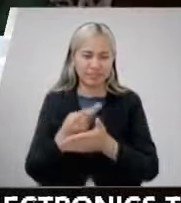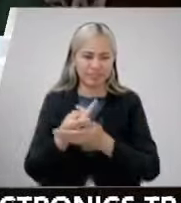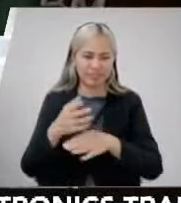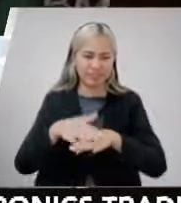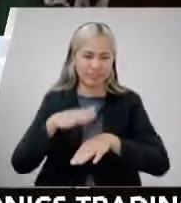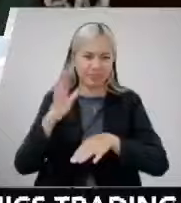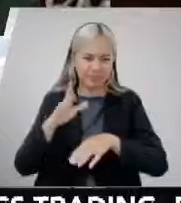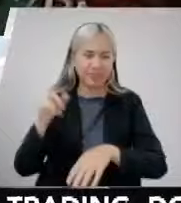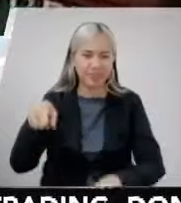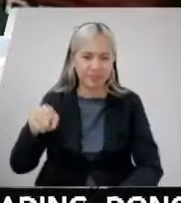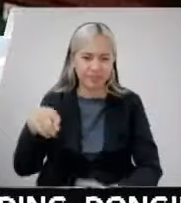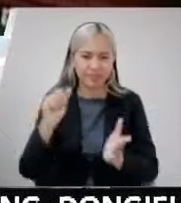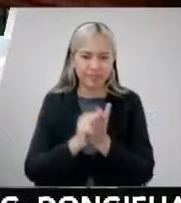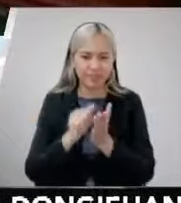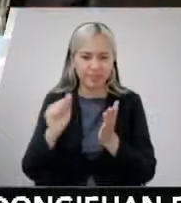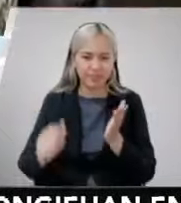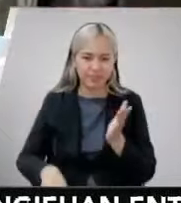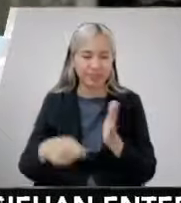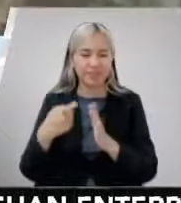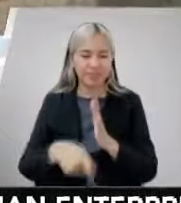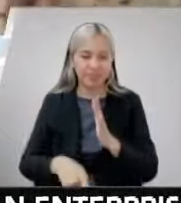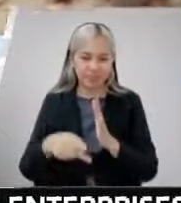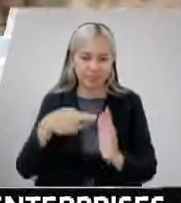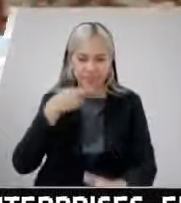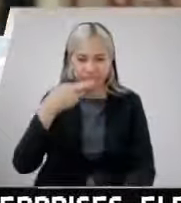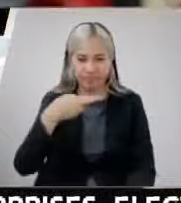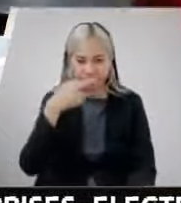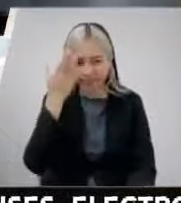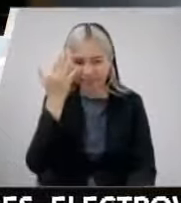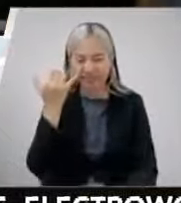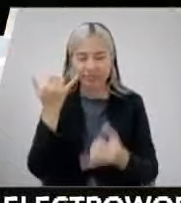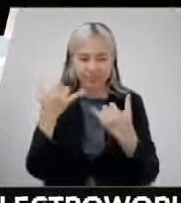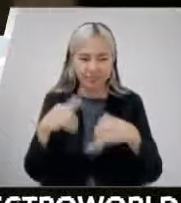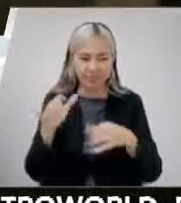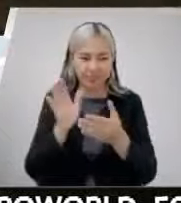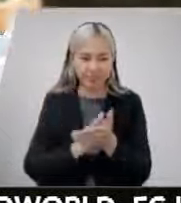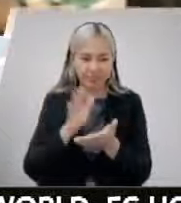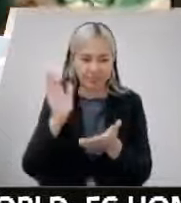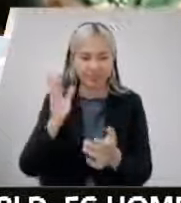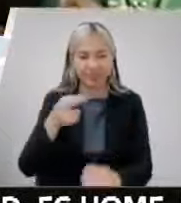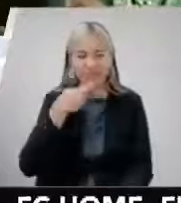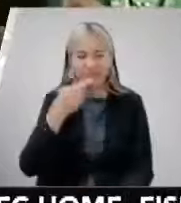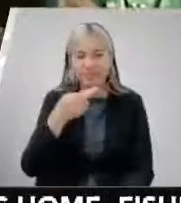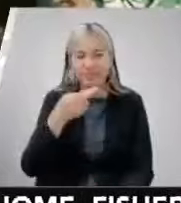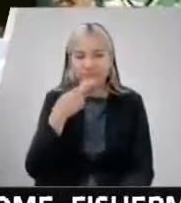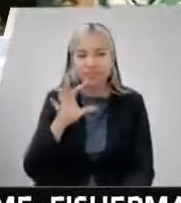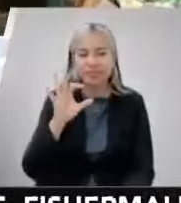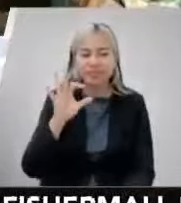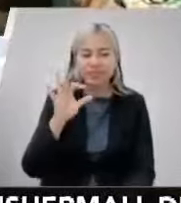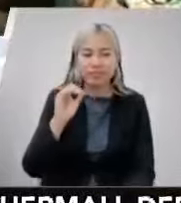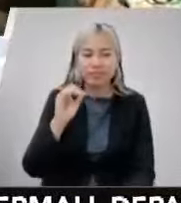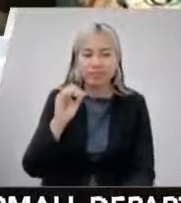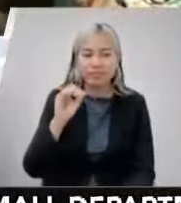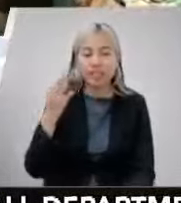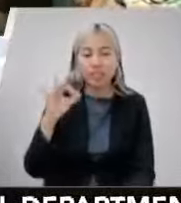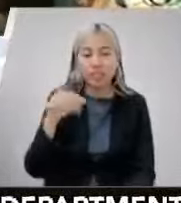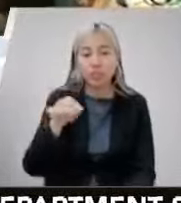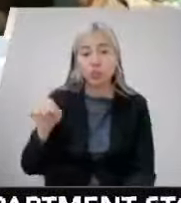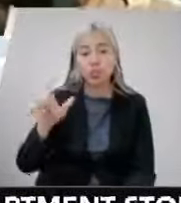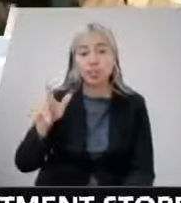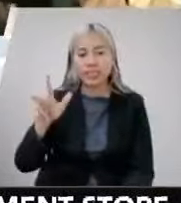rice tarification law dahil nananatili pa rin daw mataas ang presyo ng bigas. Nasa 19 to 23 pesos naman daw ang bilis sa palay